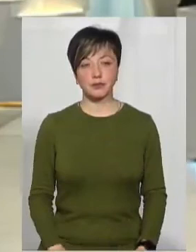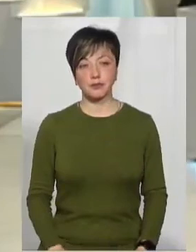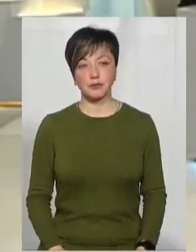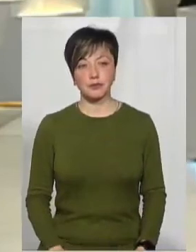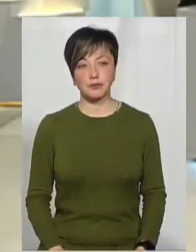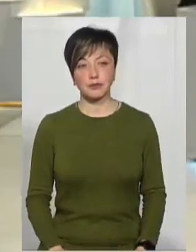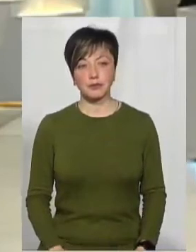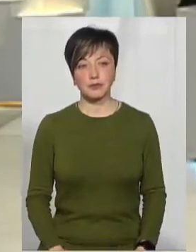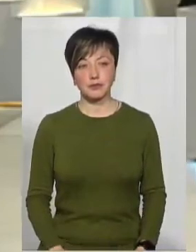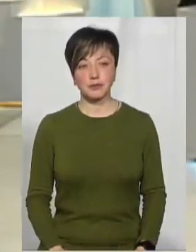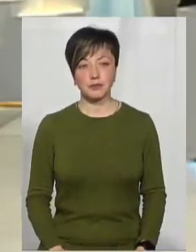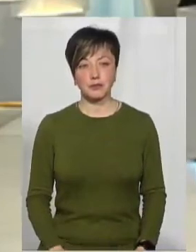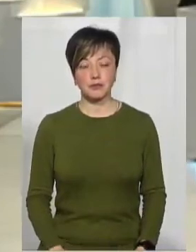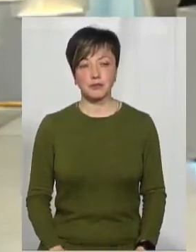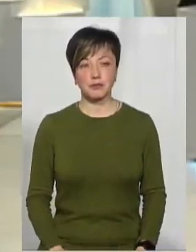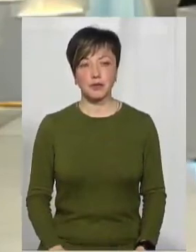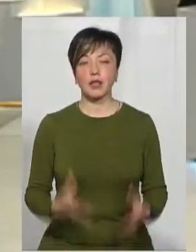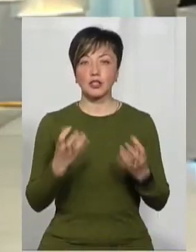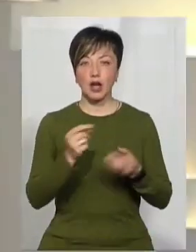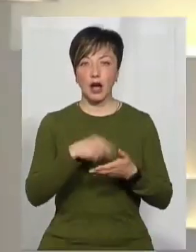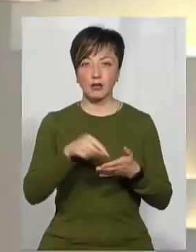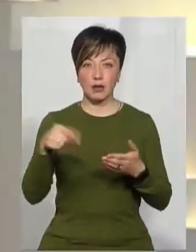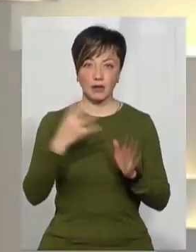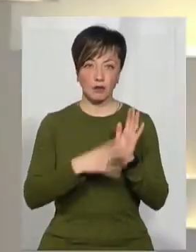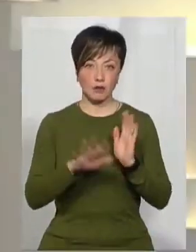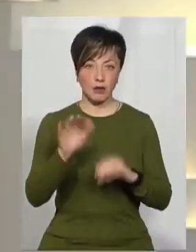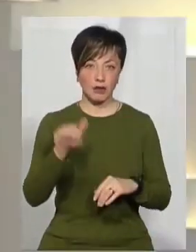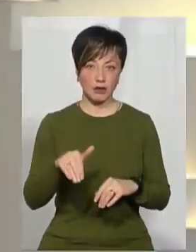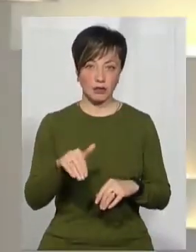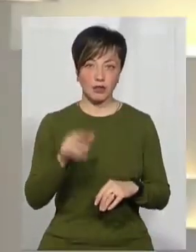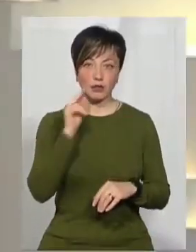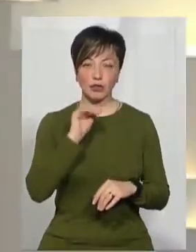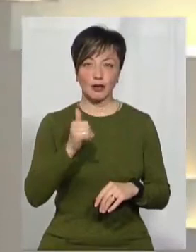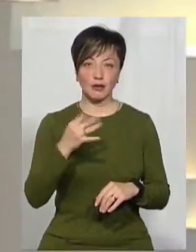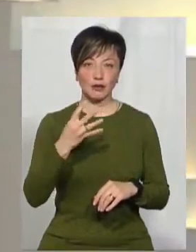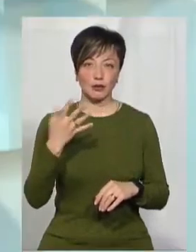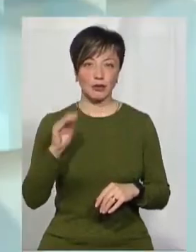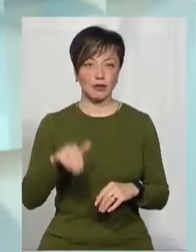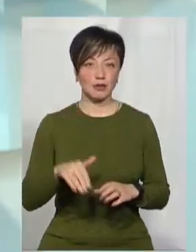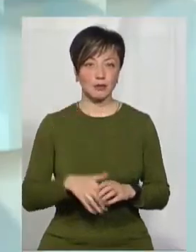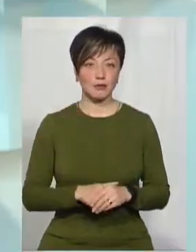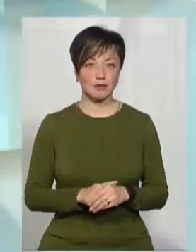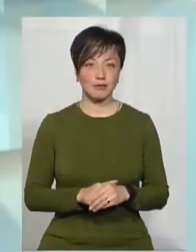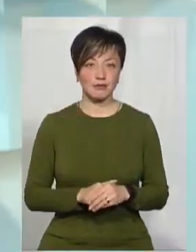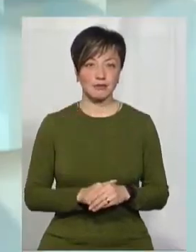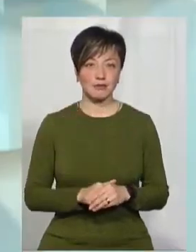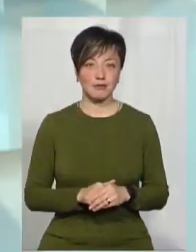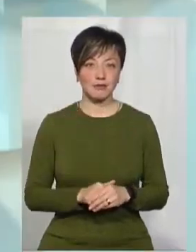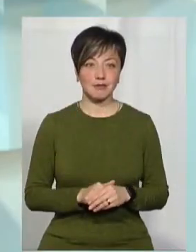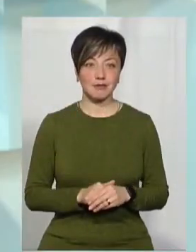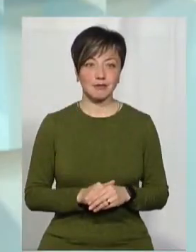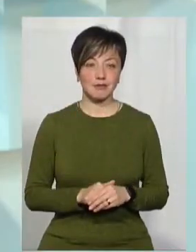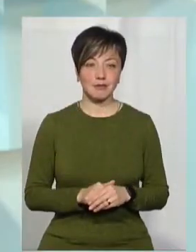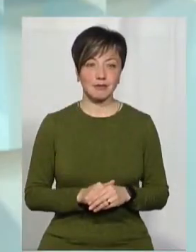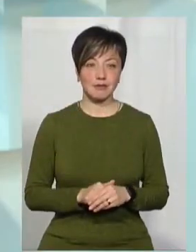якби, ми використовуємо так само. І ще канцтовари 95 тисяч і чайники 45 тисяч. Можливо, це